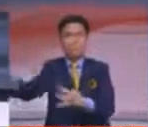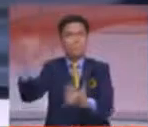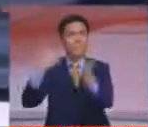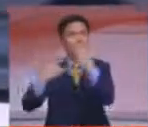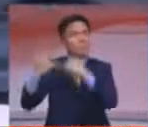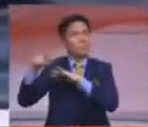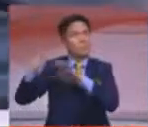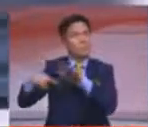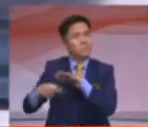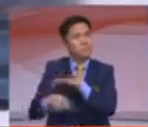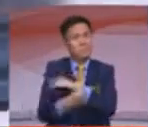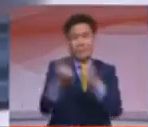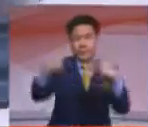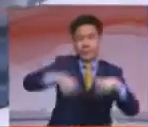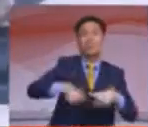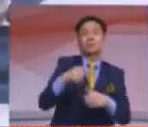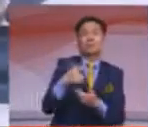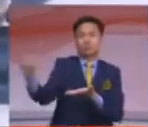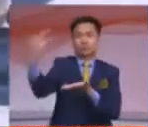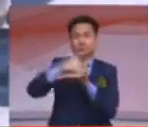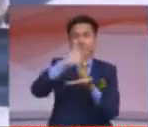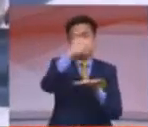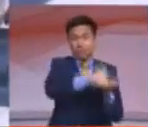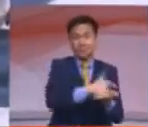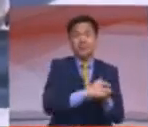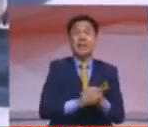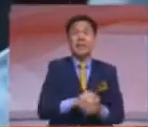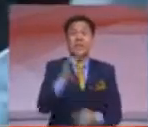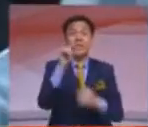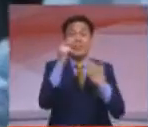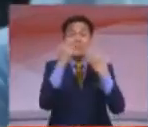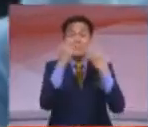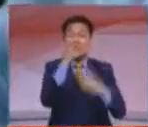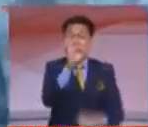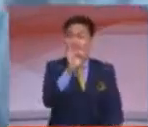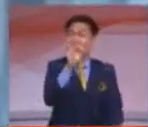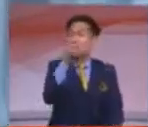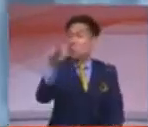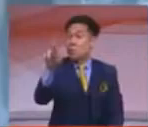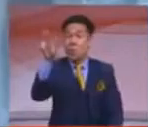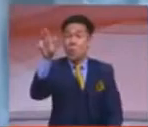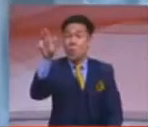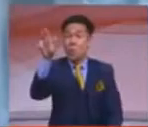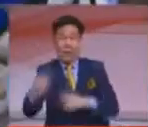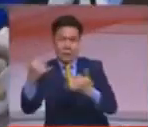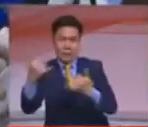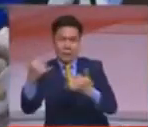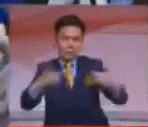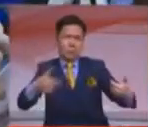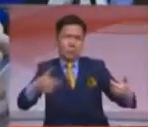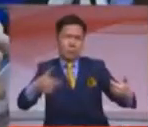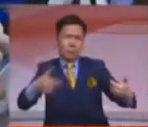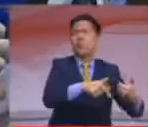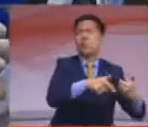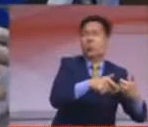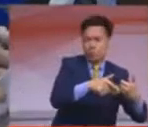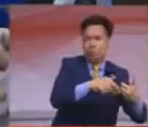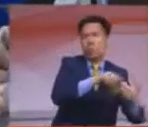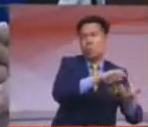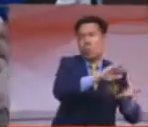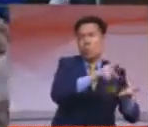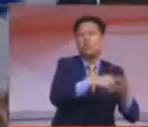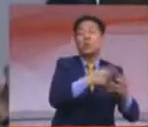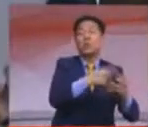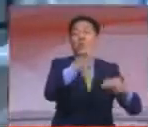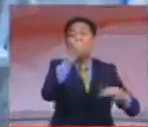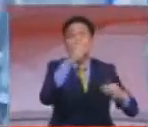sempadan antarabangsa. Daripada jumlah tersebut, lebih 9,000 sedang menjalani kuarantin wajib di 72